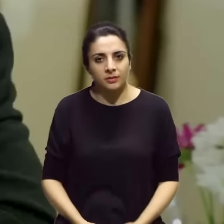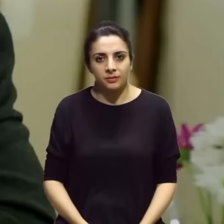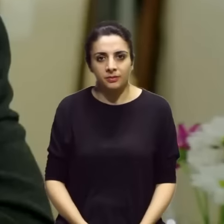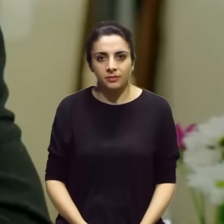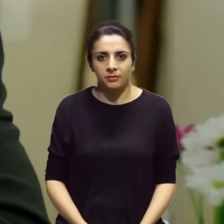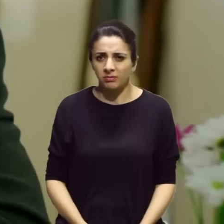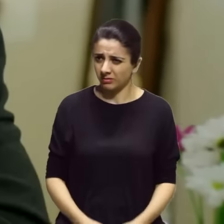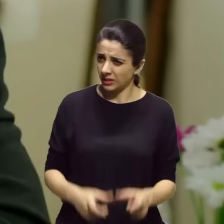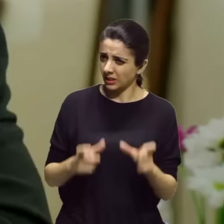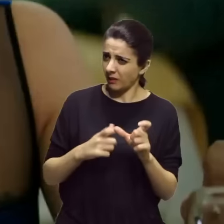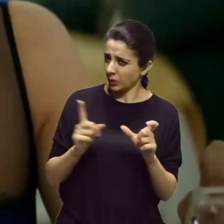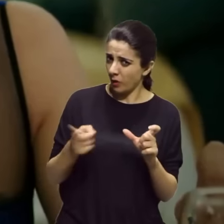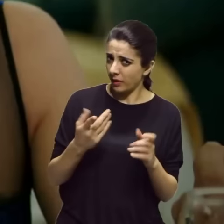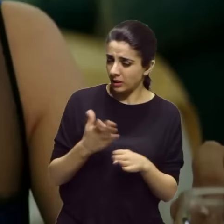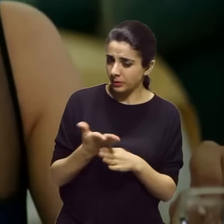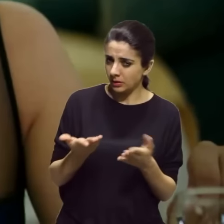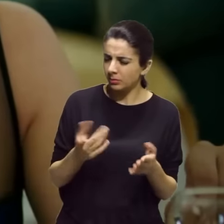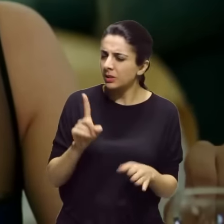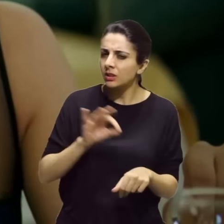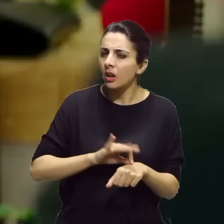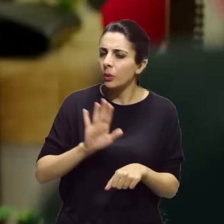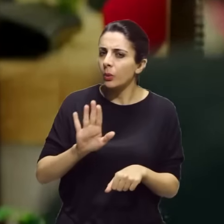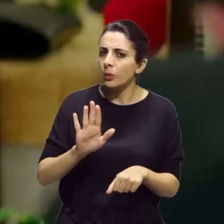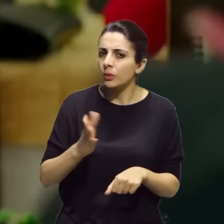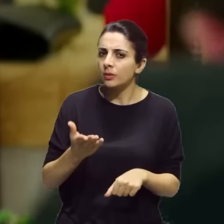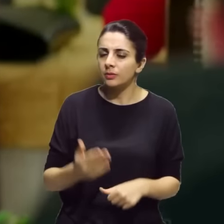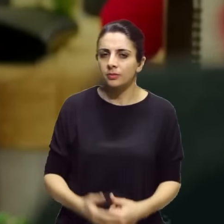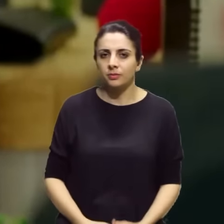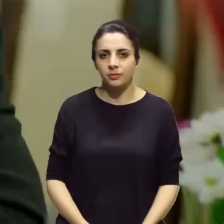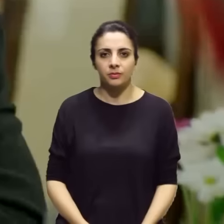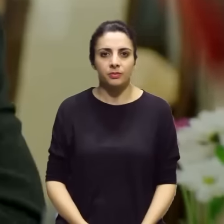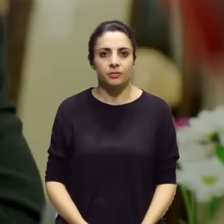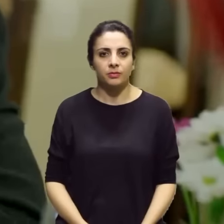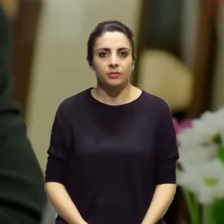yutkundu. İlahi Sevinç mi? Bir dakika ya.